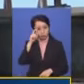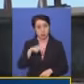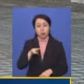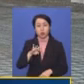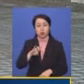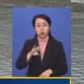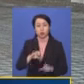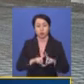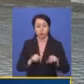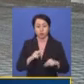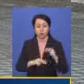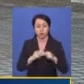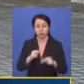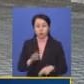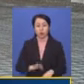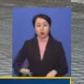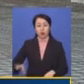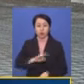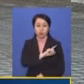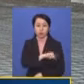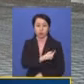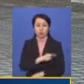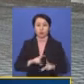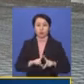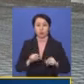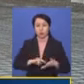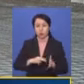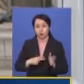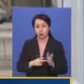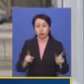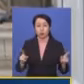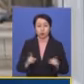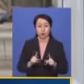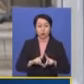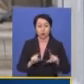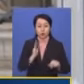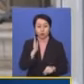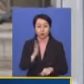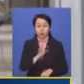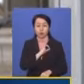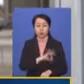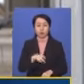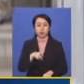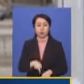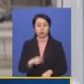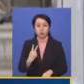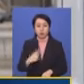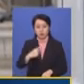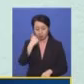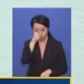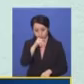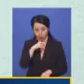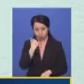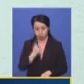Холдинг Компани» строит областную многопрофильную больницу. Планируется, что объект будет сдан в эксплуатацию в 2021